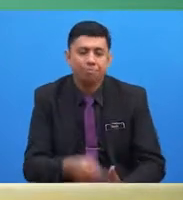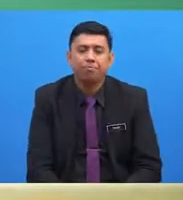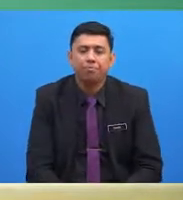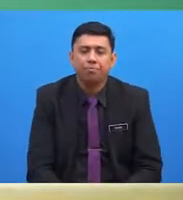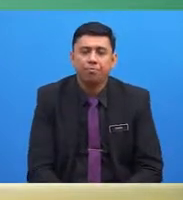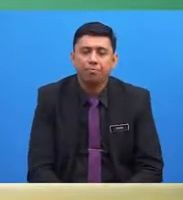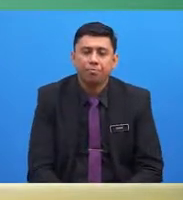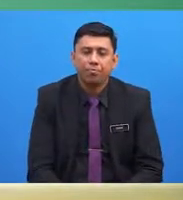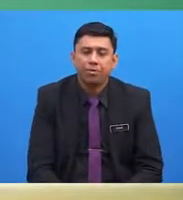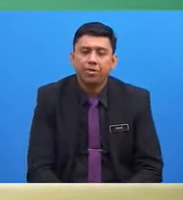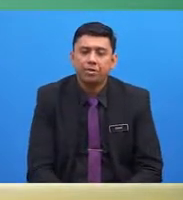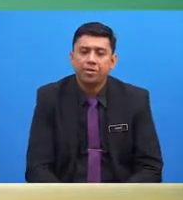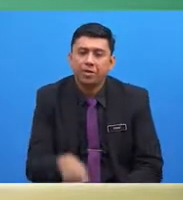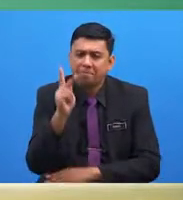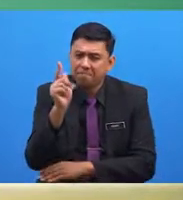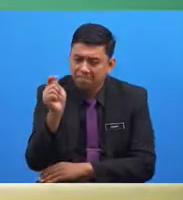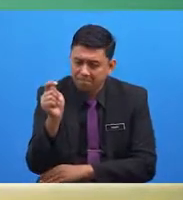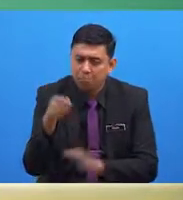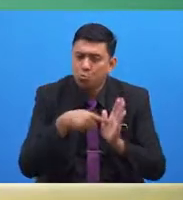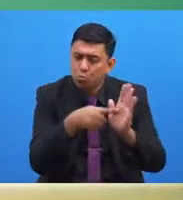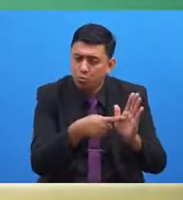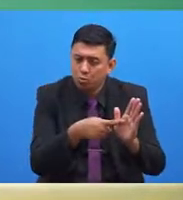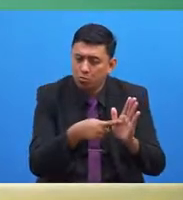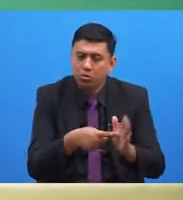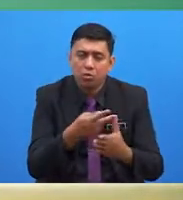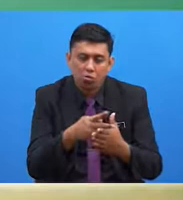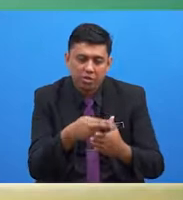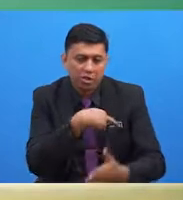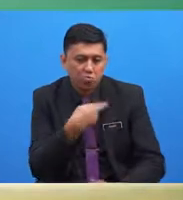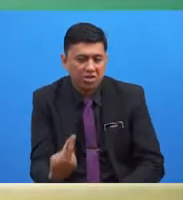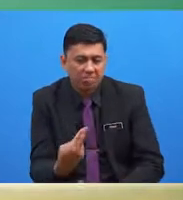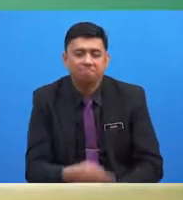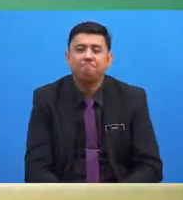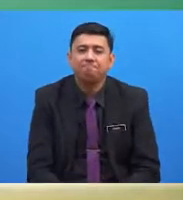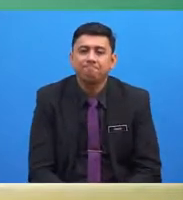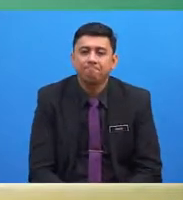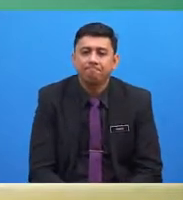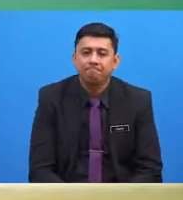di bahagian kredit akaun semasa pula menunjukkan kongsi rugi.